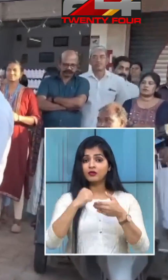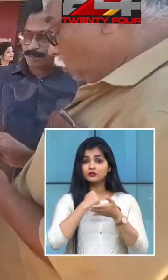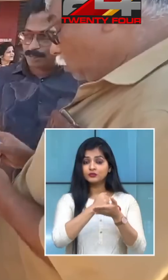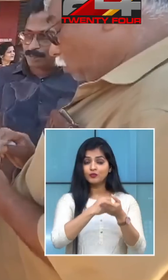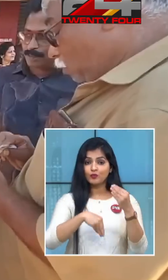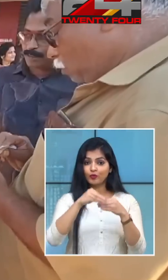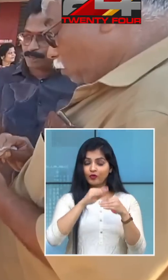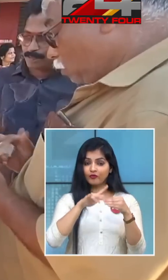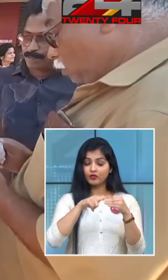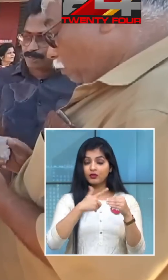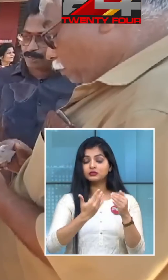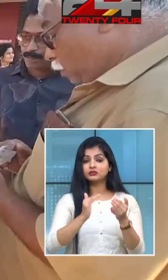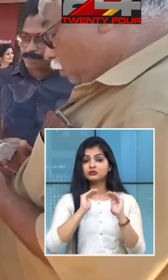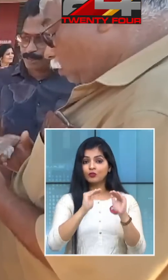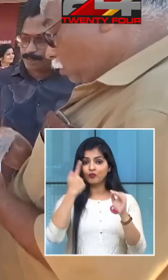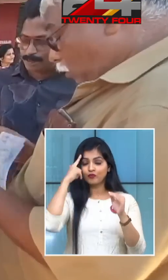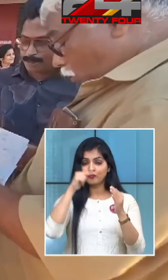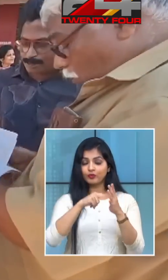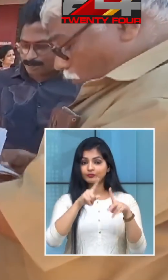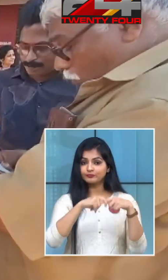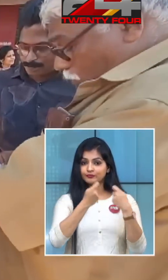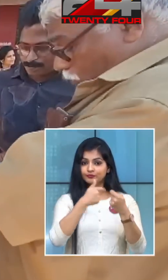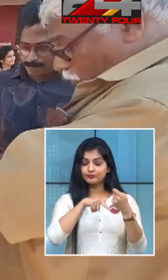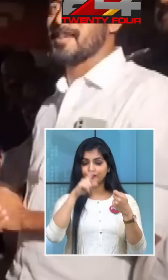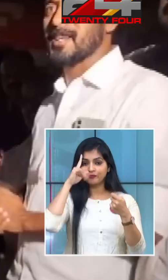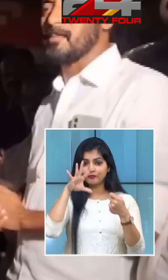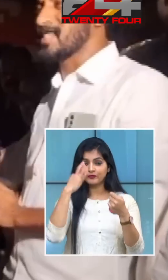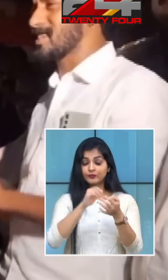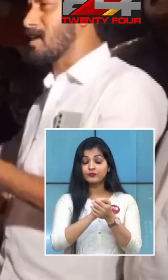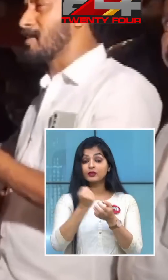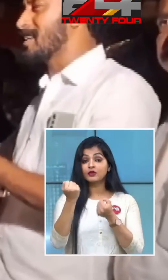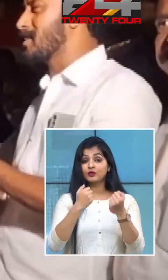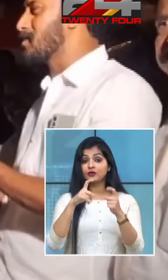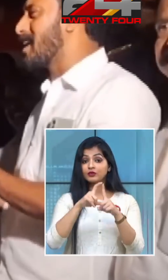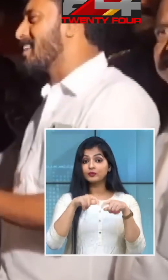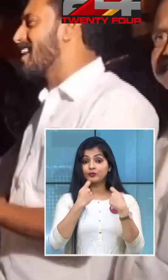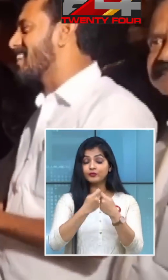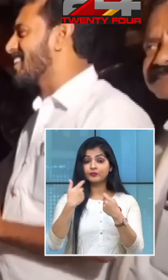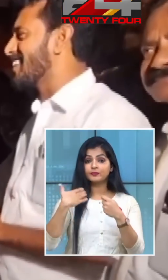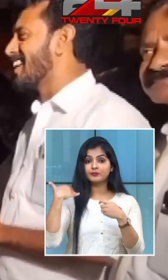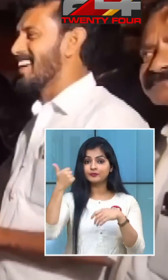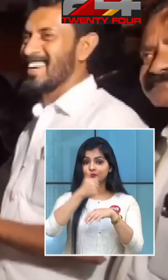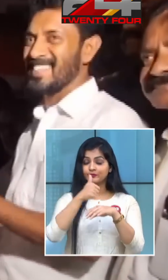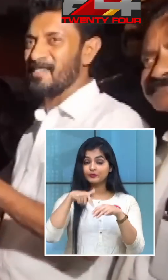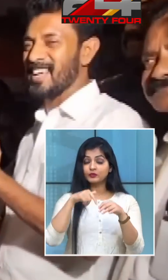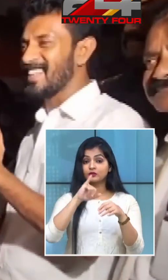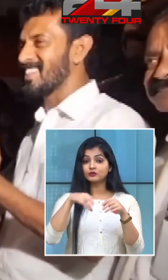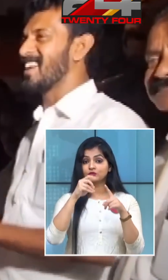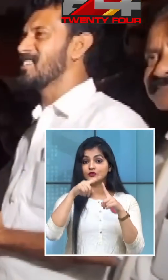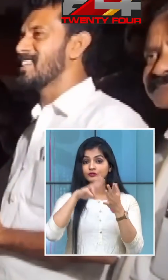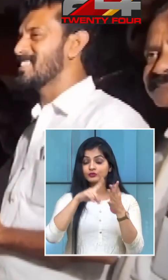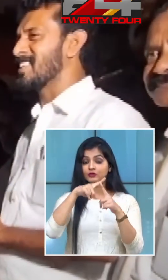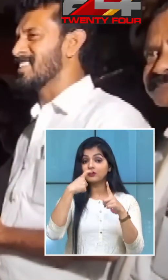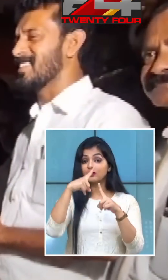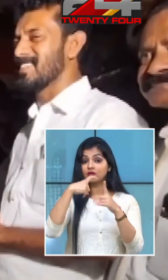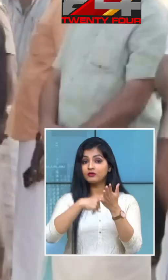നീക്കിവെക്കണമെന്ന് ഓഫീസിലെ ജീവനക്കാരുടെ കൂട്ടായ്മ തീരുമാനിച്ചു. വിവരം ഗതാഗത വകുപ്പ് മന്ത്രി ഗണേഷ് കുമാറിനെ ജോയിന്റ് RTO MG